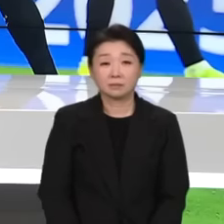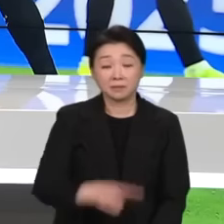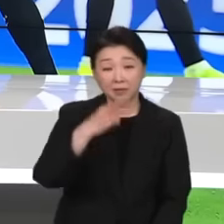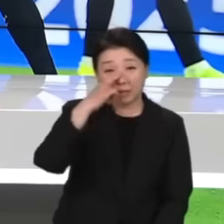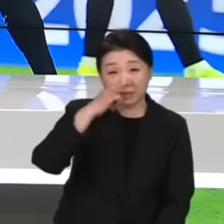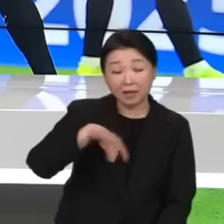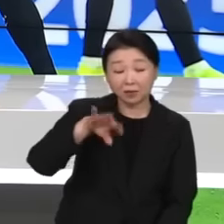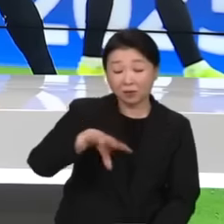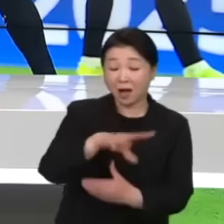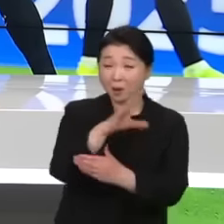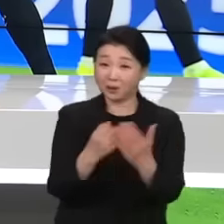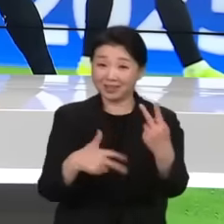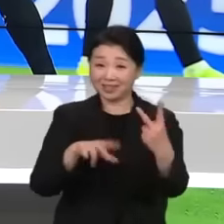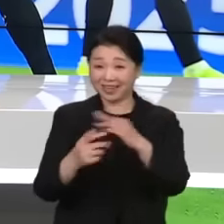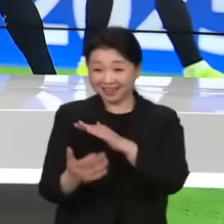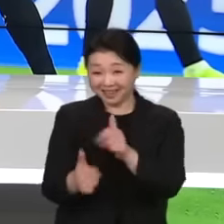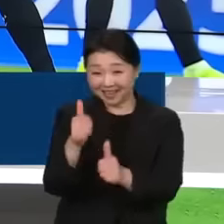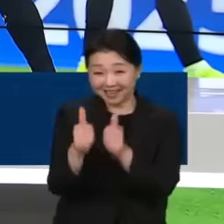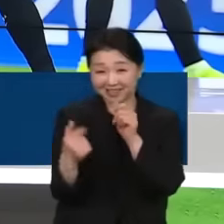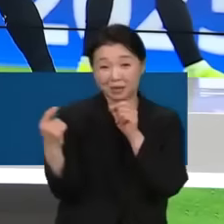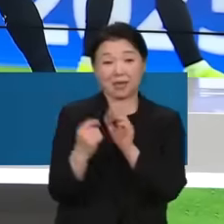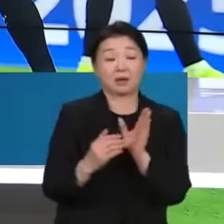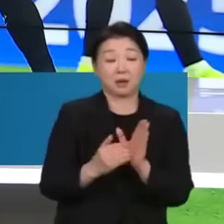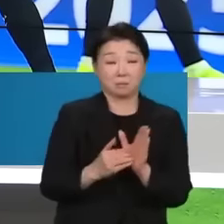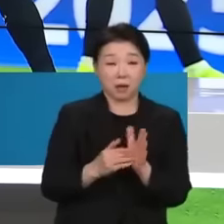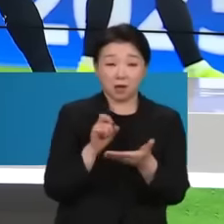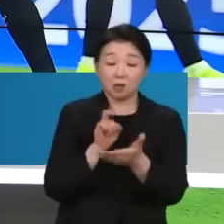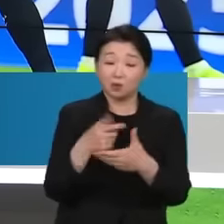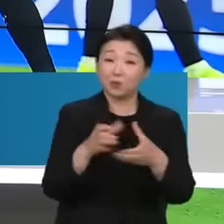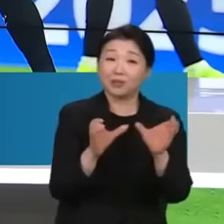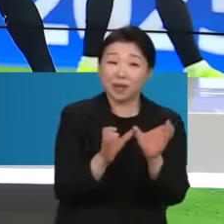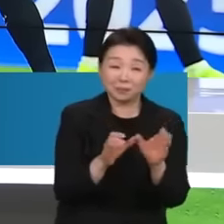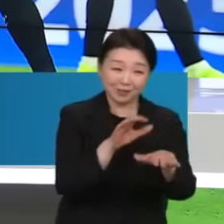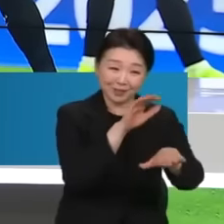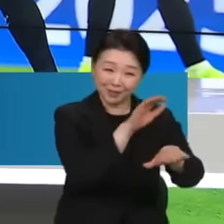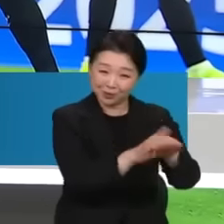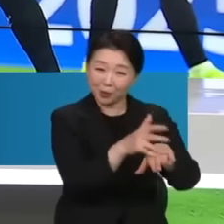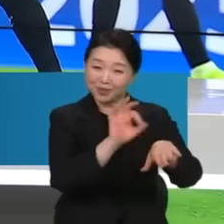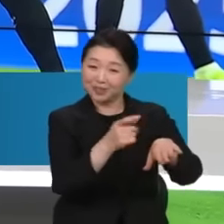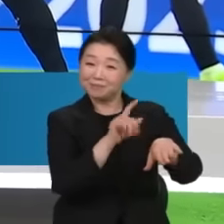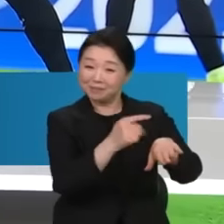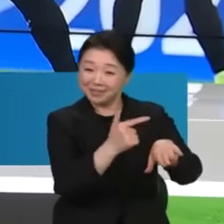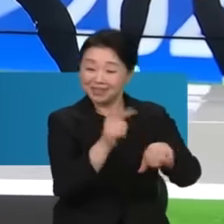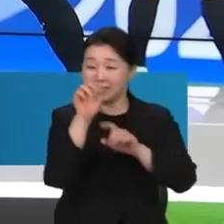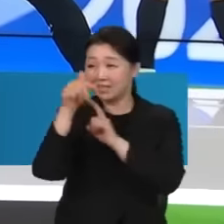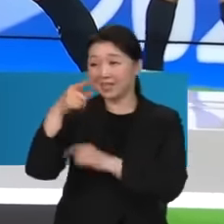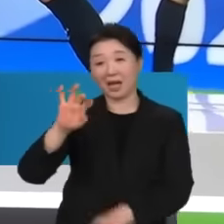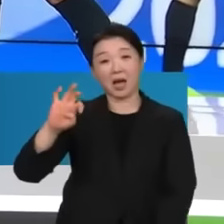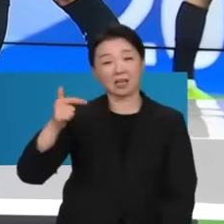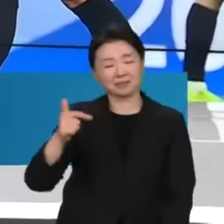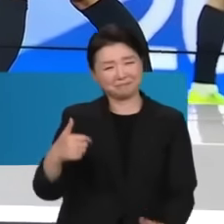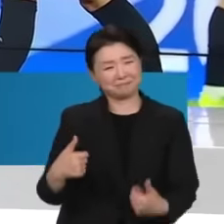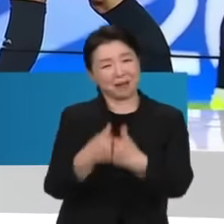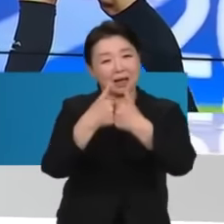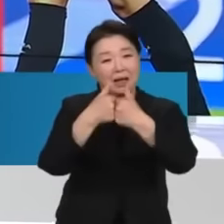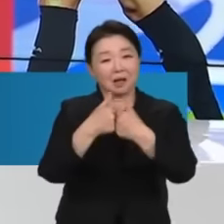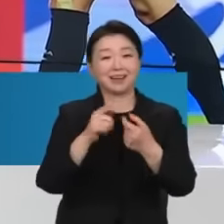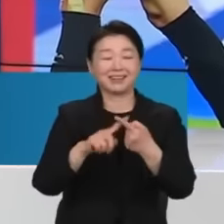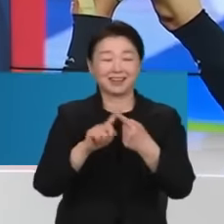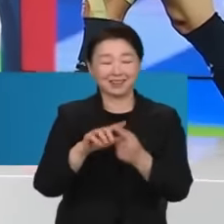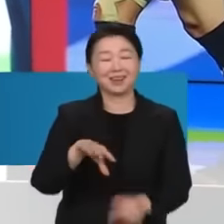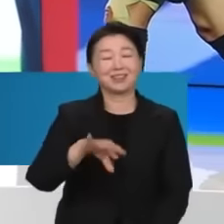태국과의 월드컵 2차 예선전을 앞두고 축구 대표팀 손흥민 선수가 이강인 선수와의 충돌 논란에 대해